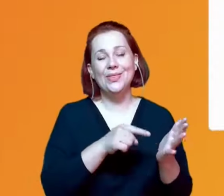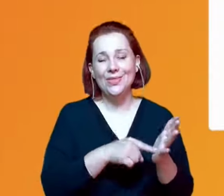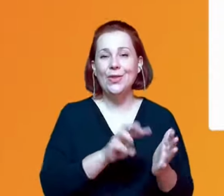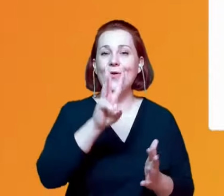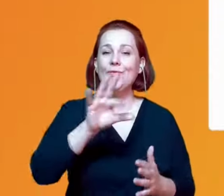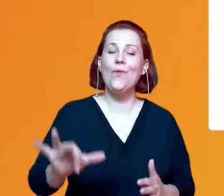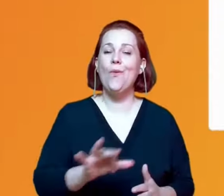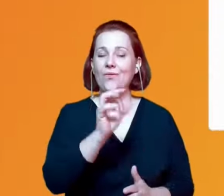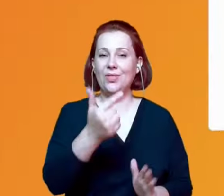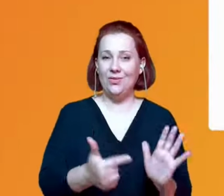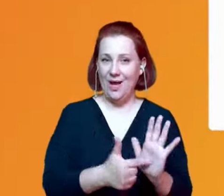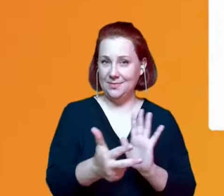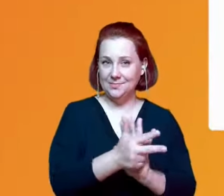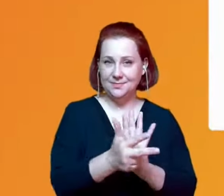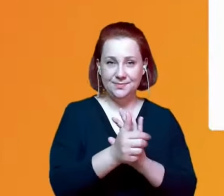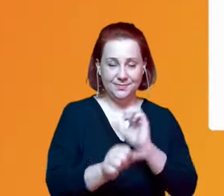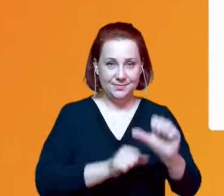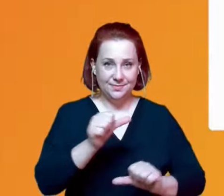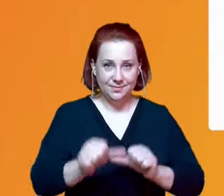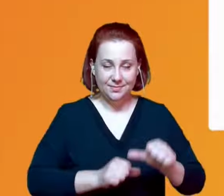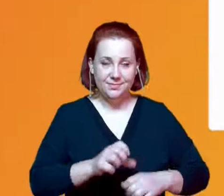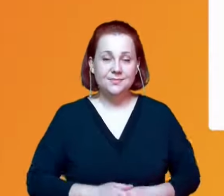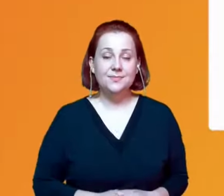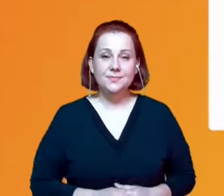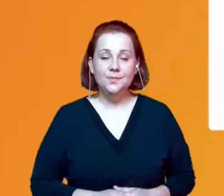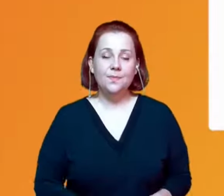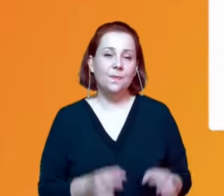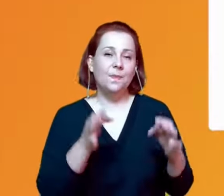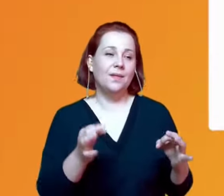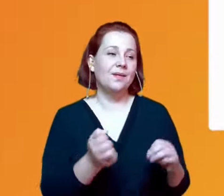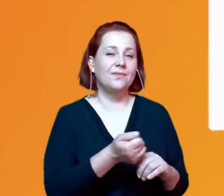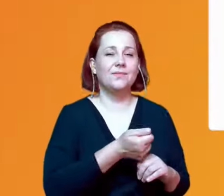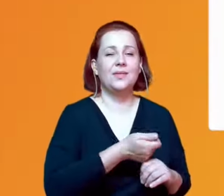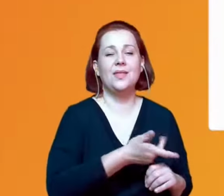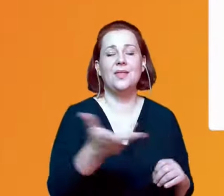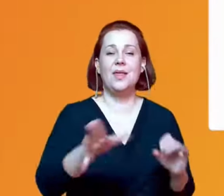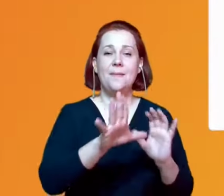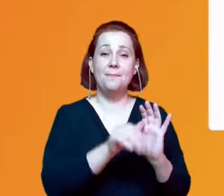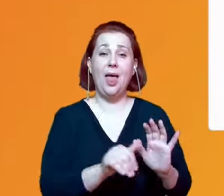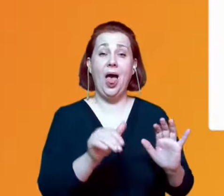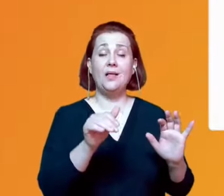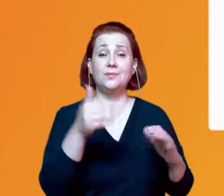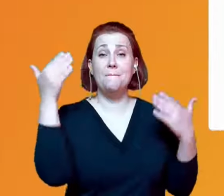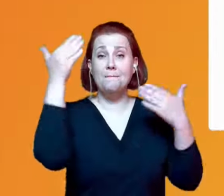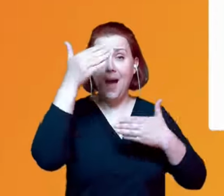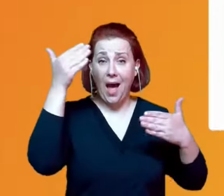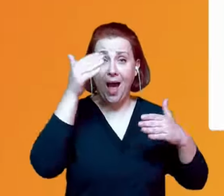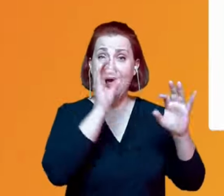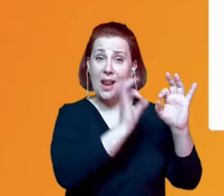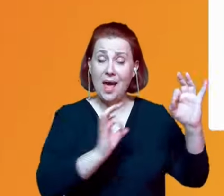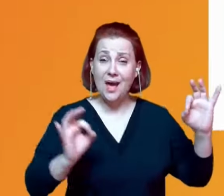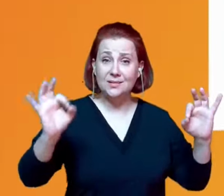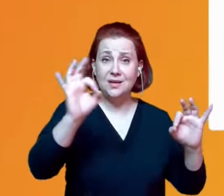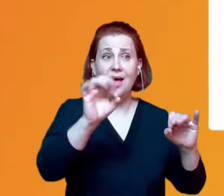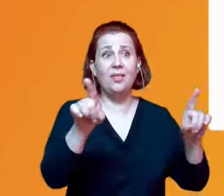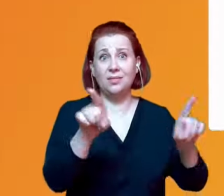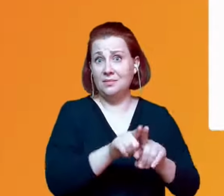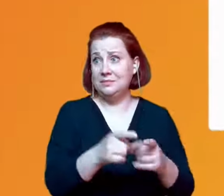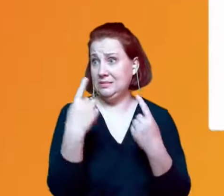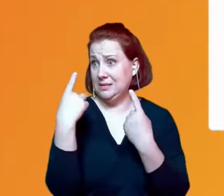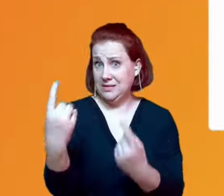Miejskie w 2018 roku. W tej chwili wiele miast w Malezji również